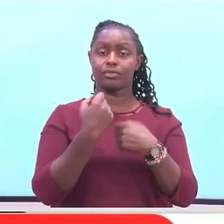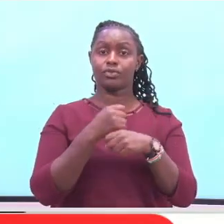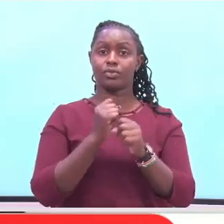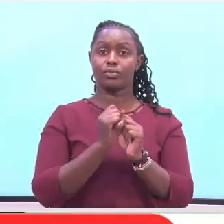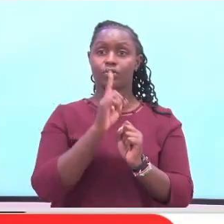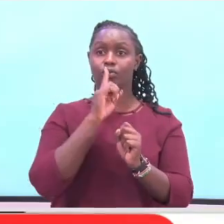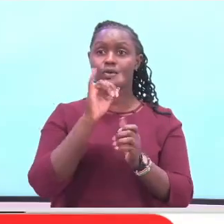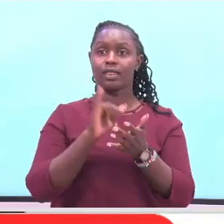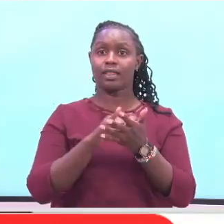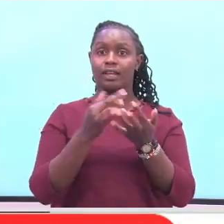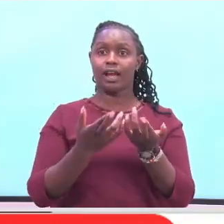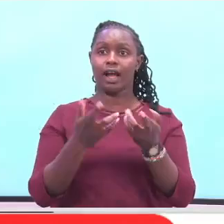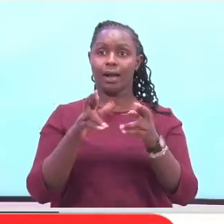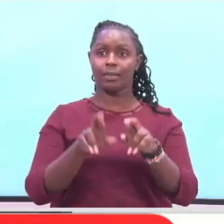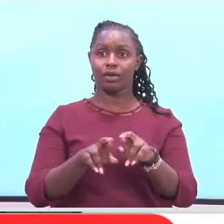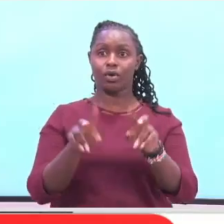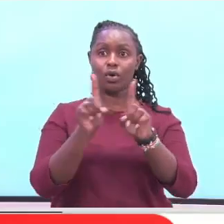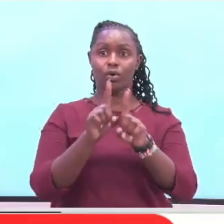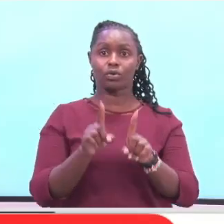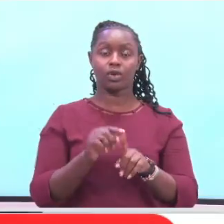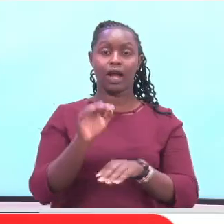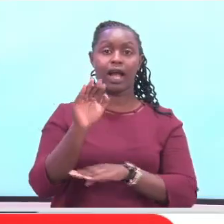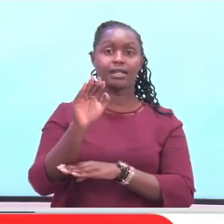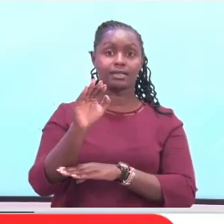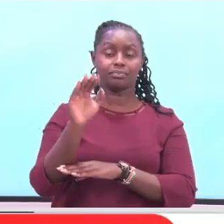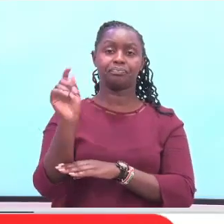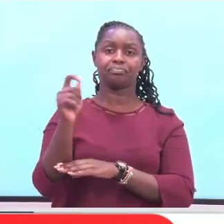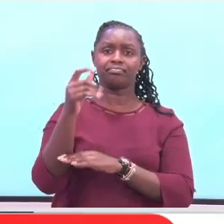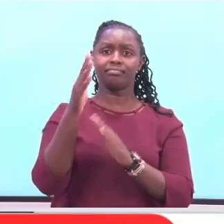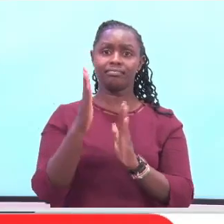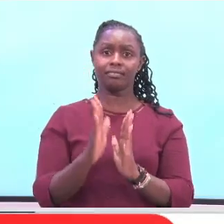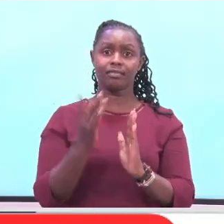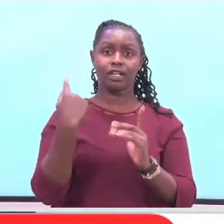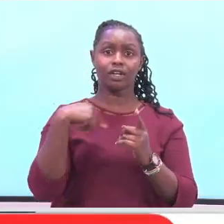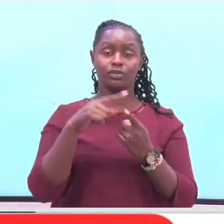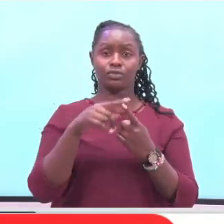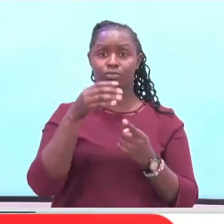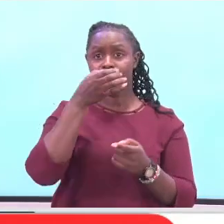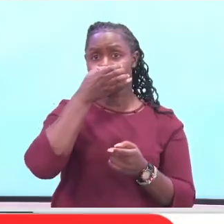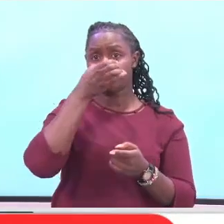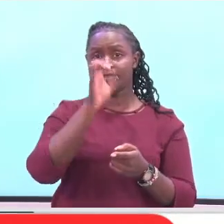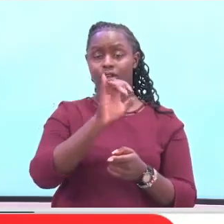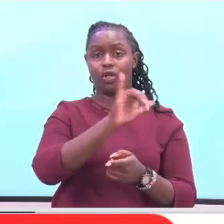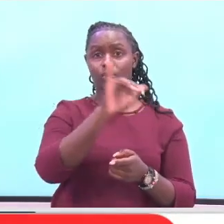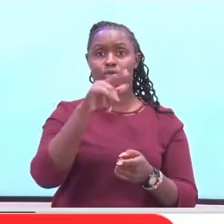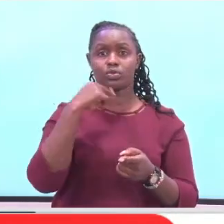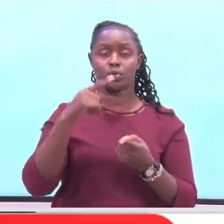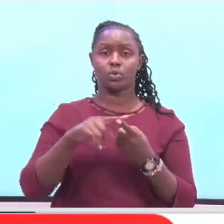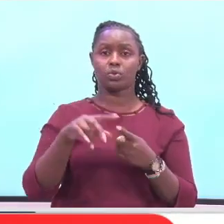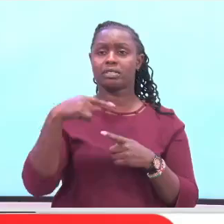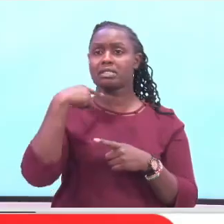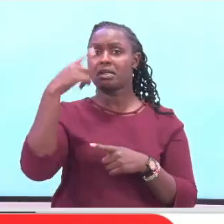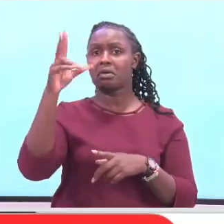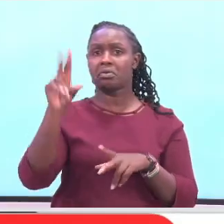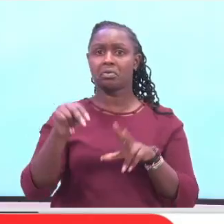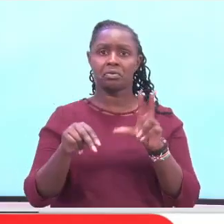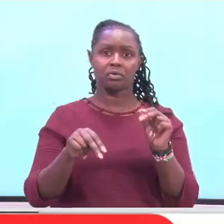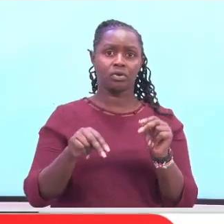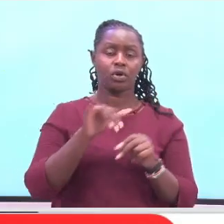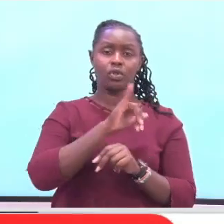And we continue to tell Kenyans to ignore the naysayers. There will always be those who do not will feel threatened for whatever